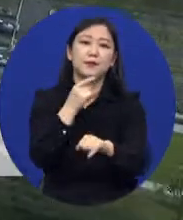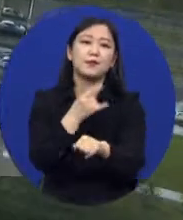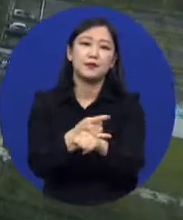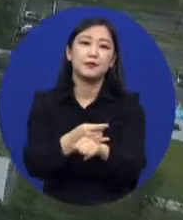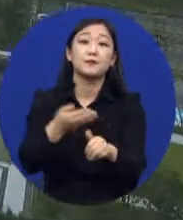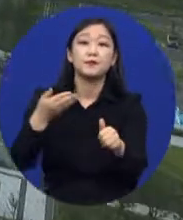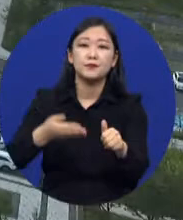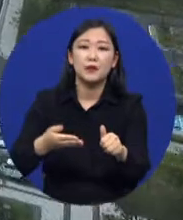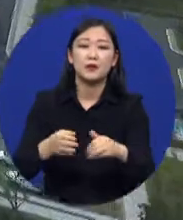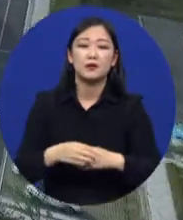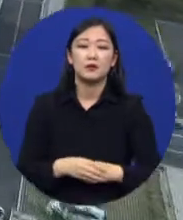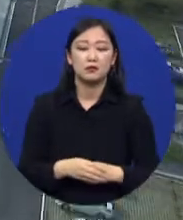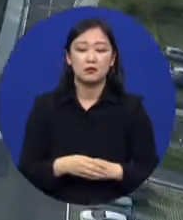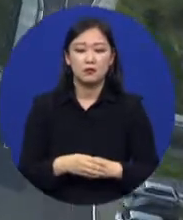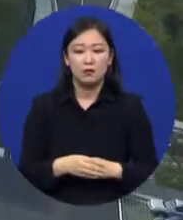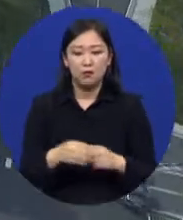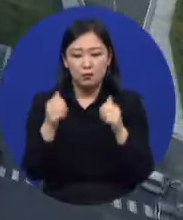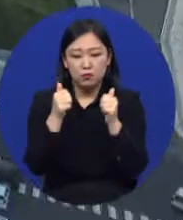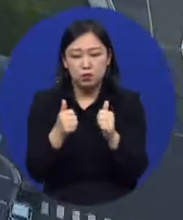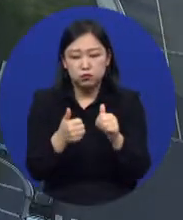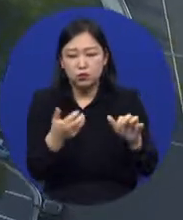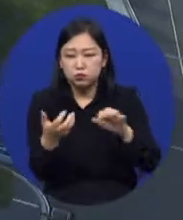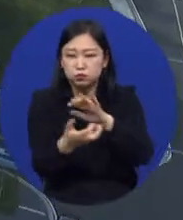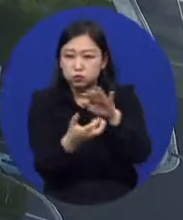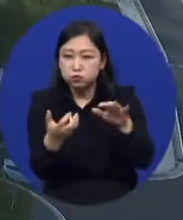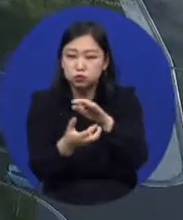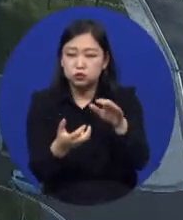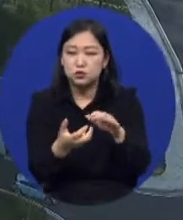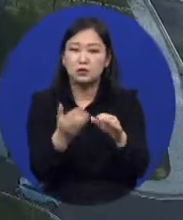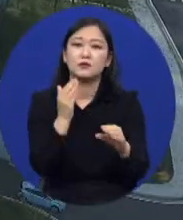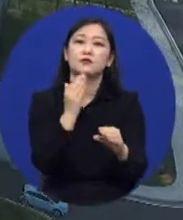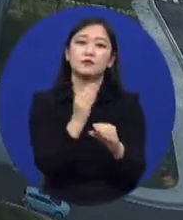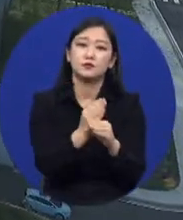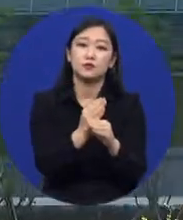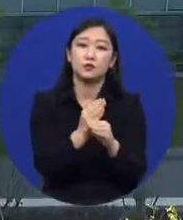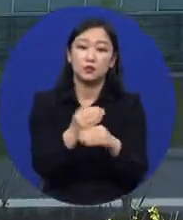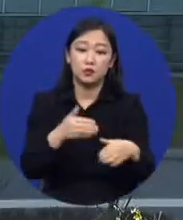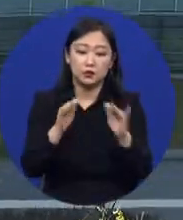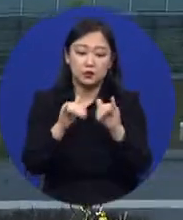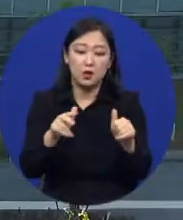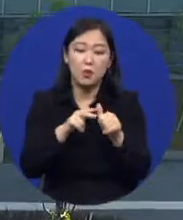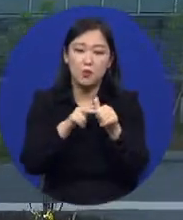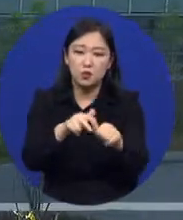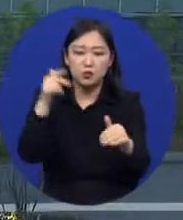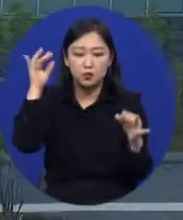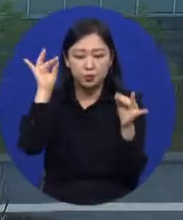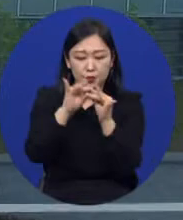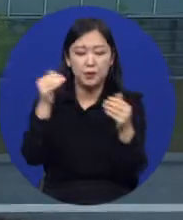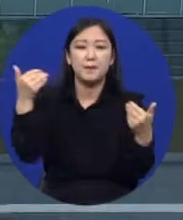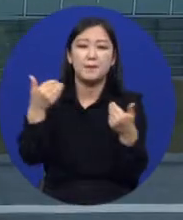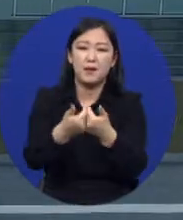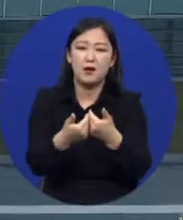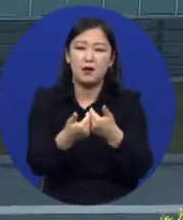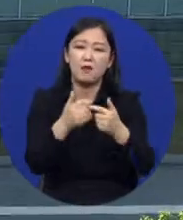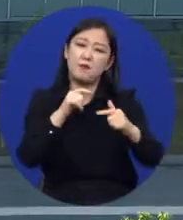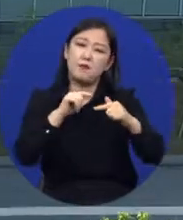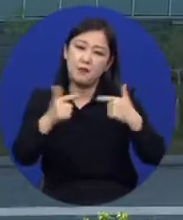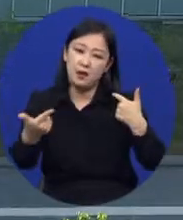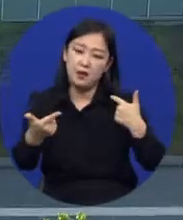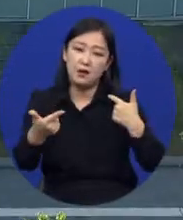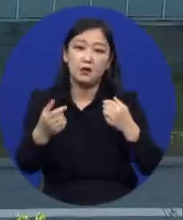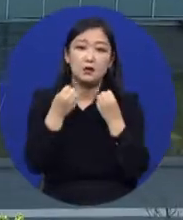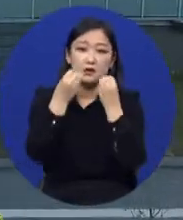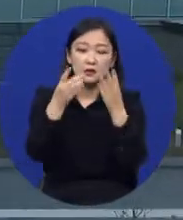영리병원을 둘러싼 법적 공방이 이어지고 있는 가운데 부지사 후보들에 찬반 입장도 엇갈리고 있어 새